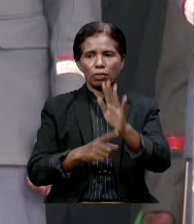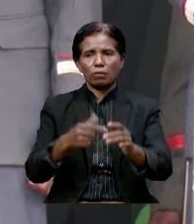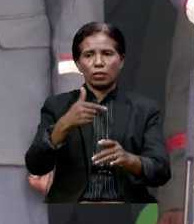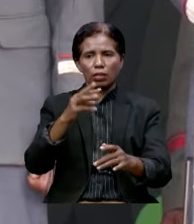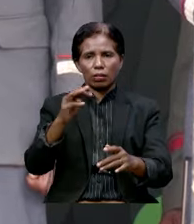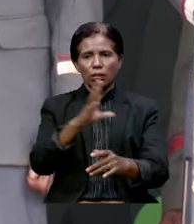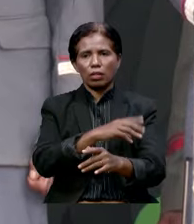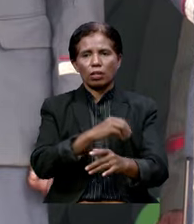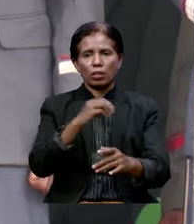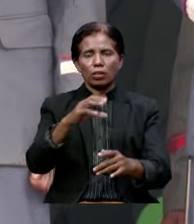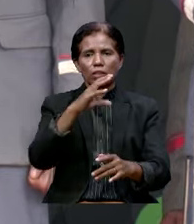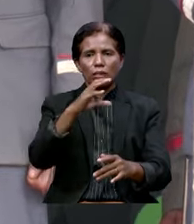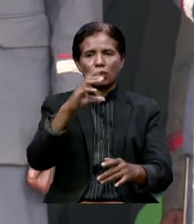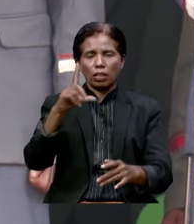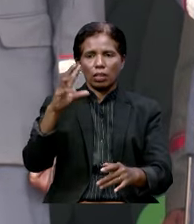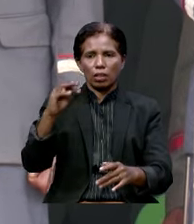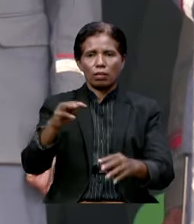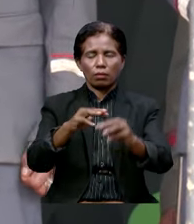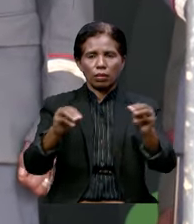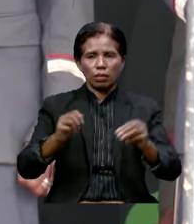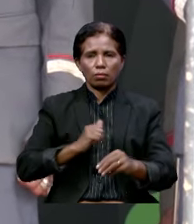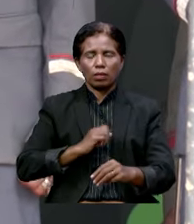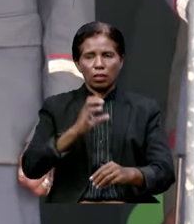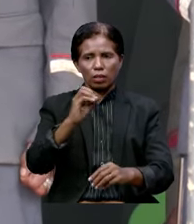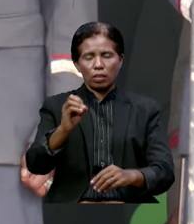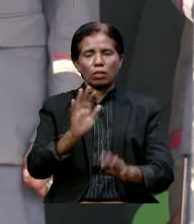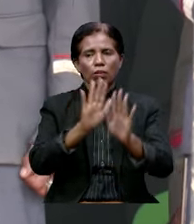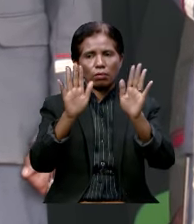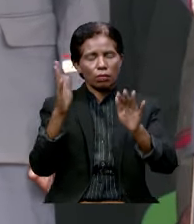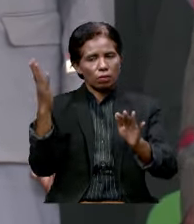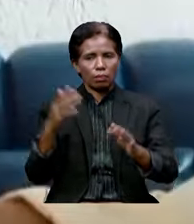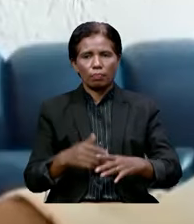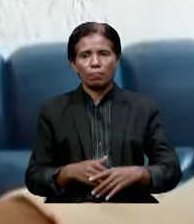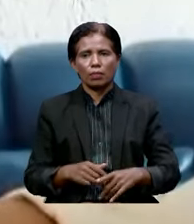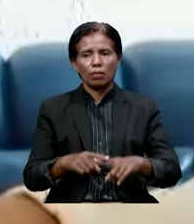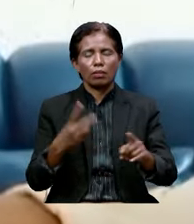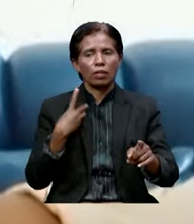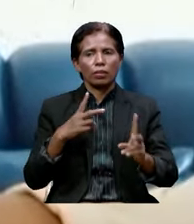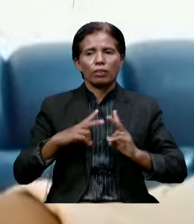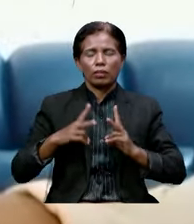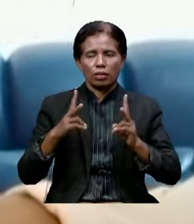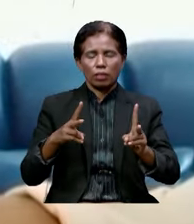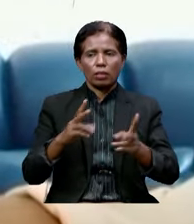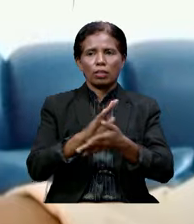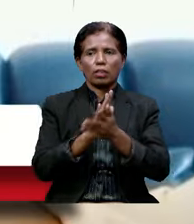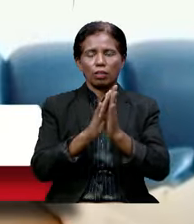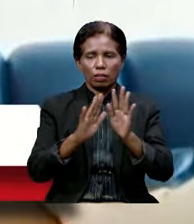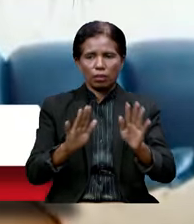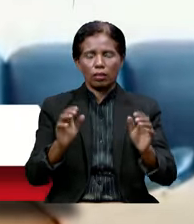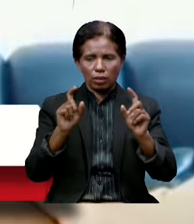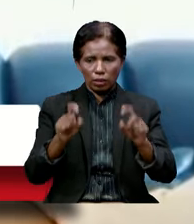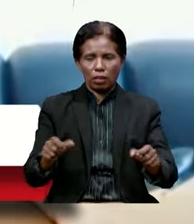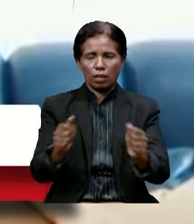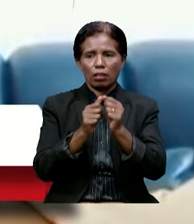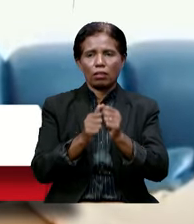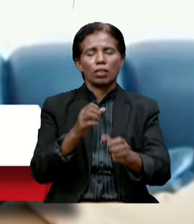ia salang CCLN, Municipio Ainaro, Domingo ne. Mai be, ita veteranus ne tende unidade, tende amuto. Se